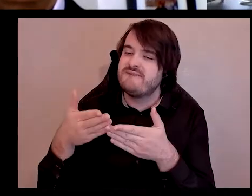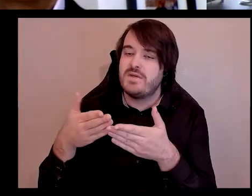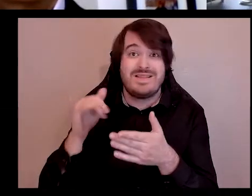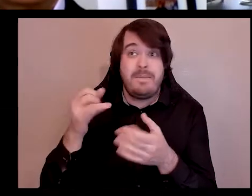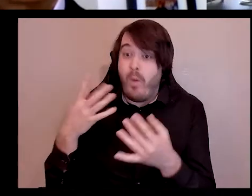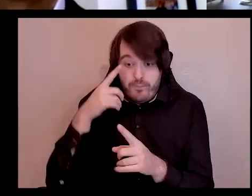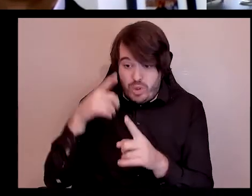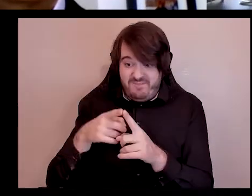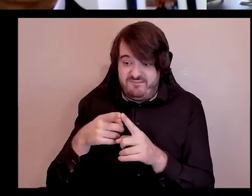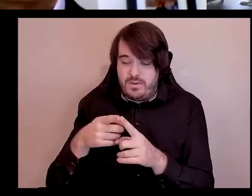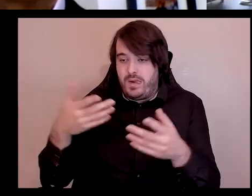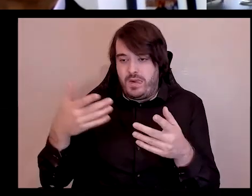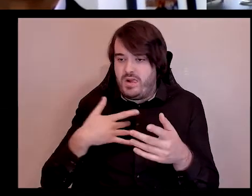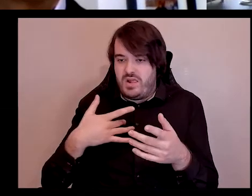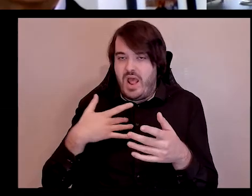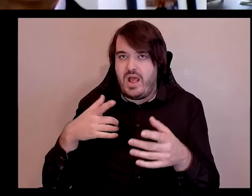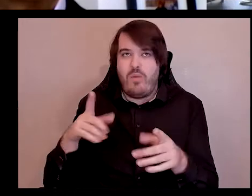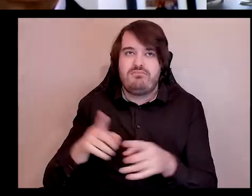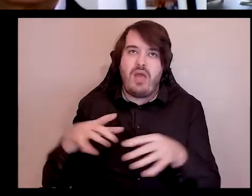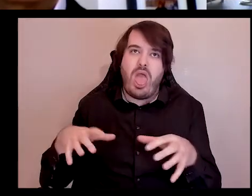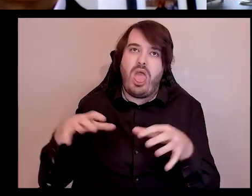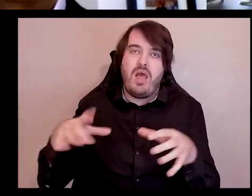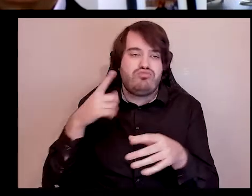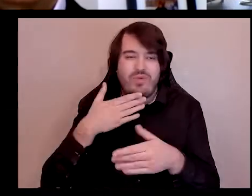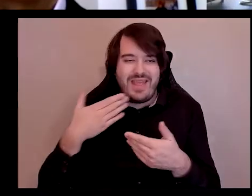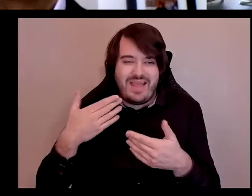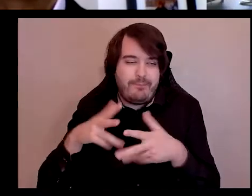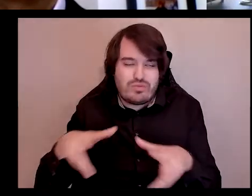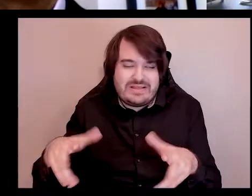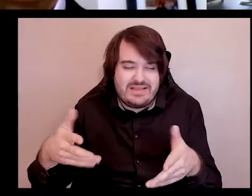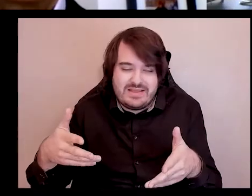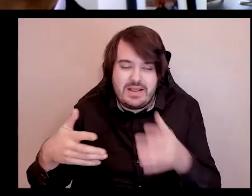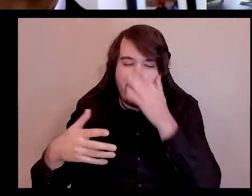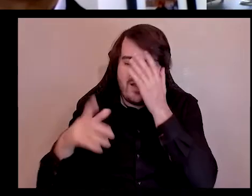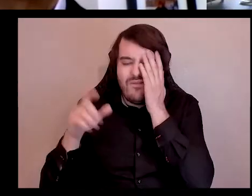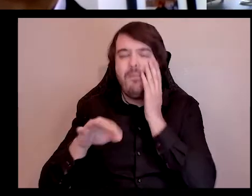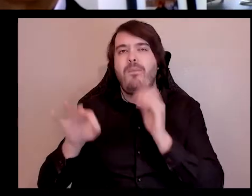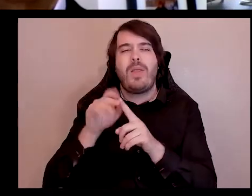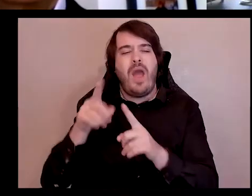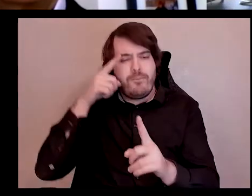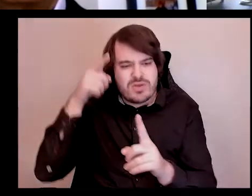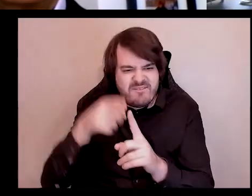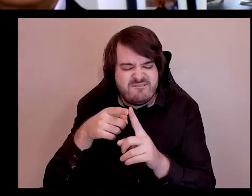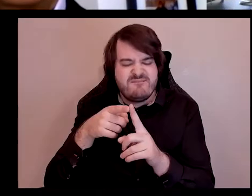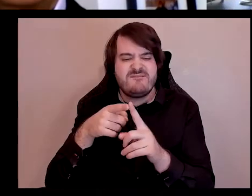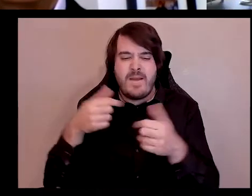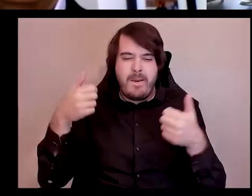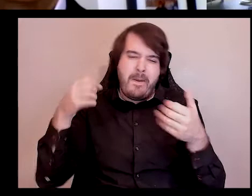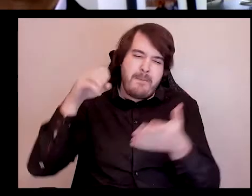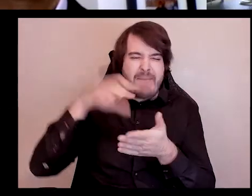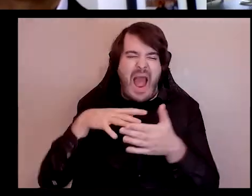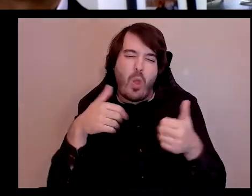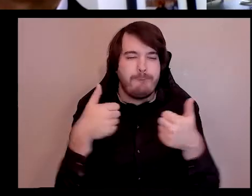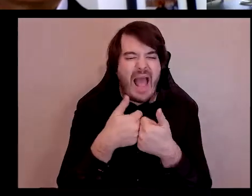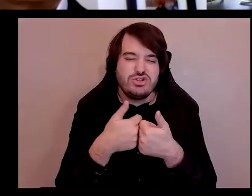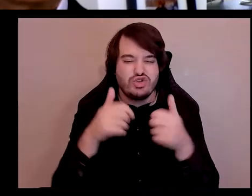un bilan de carrière et définir des objectifs. S'il n'y a pas d'objectif, on va se faire manipuler d'un côté et de l'autre et puis on va probablement